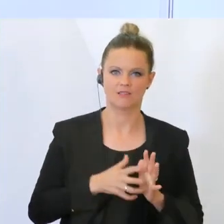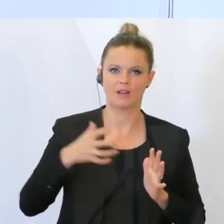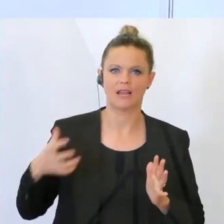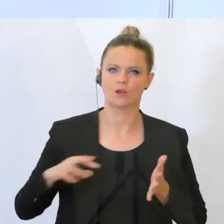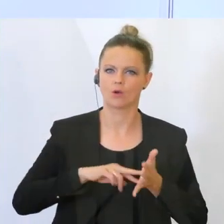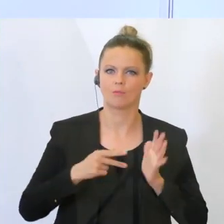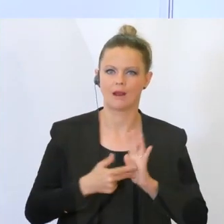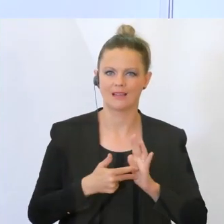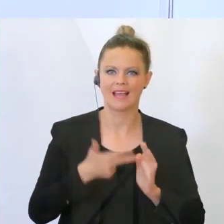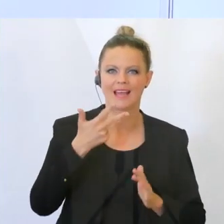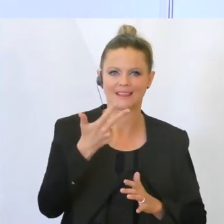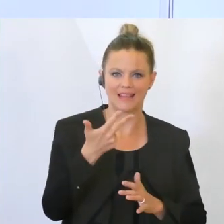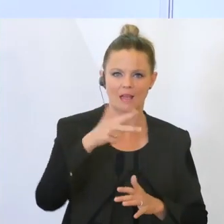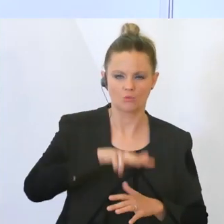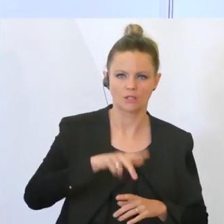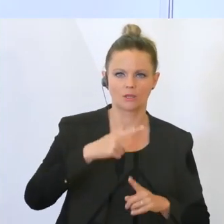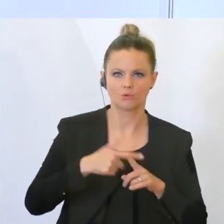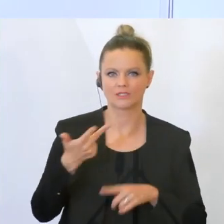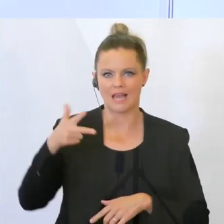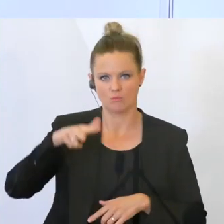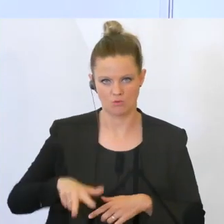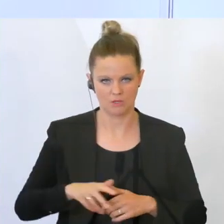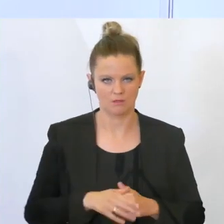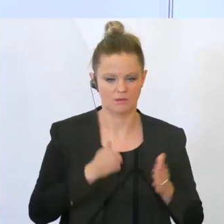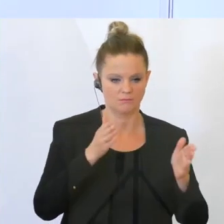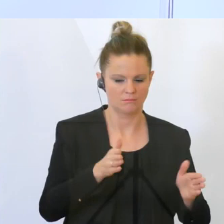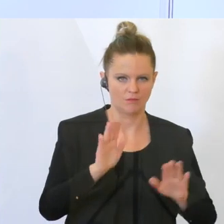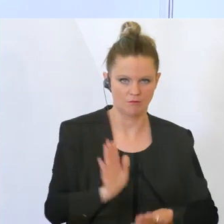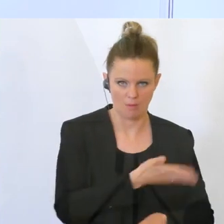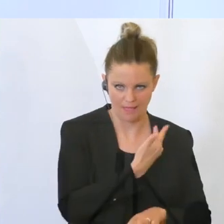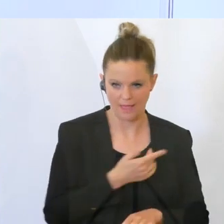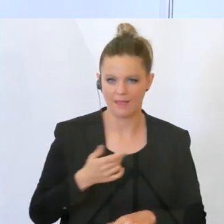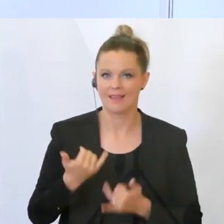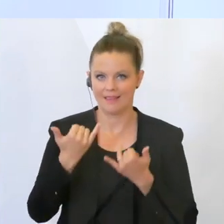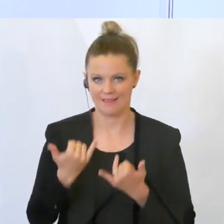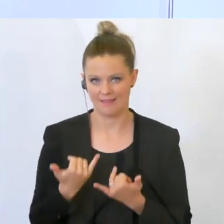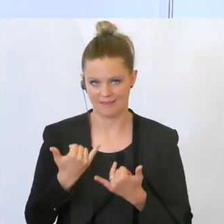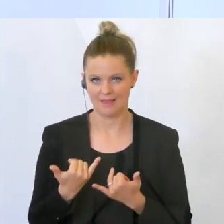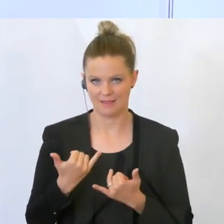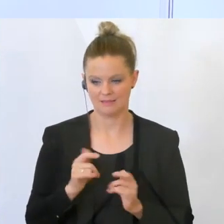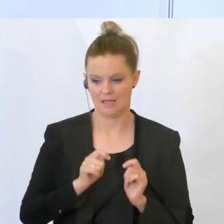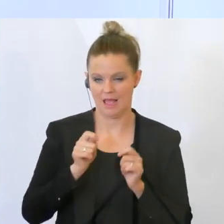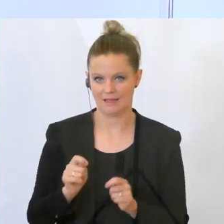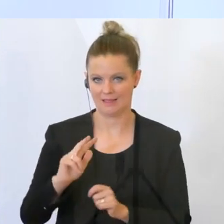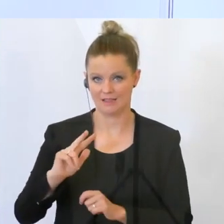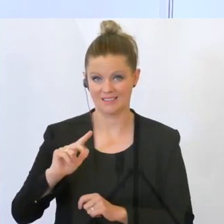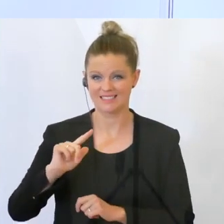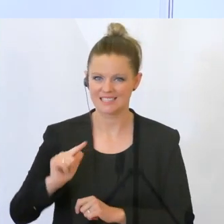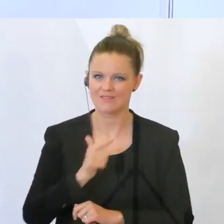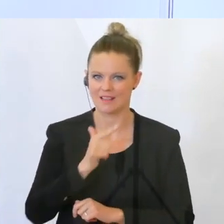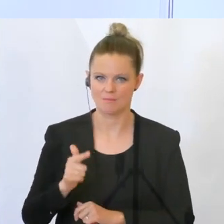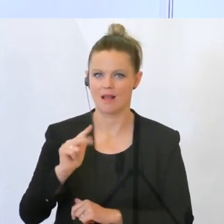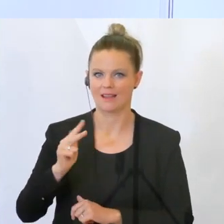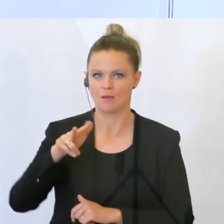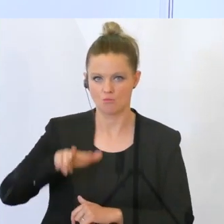so geplant, dass es 3+3 Monate sind. Die ersten 3 Monate sind vorbei, die zweiten 3 Monate beginnen mit der Beantragung. Es wird darüber